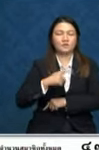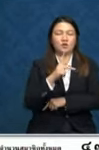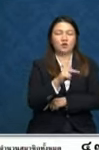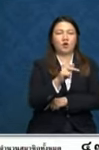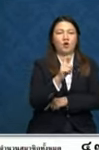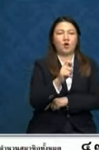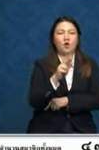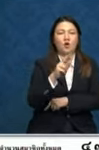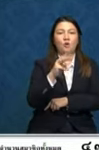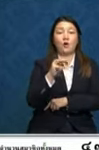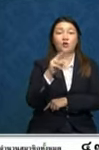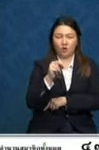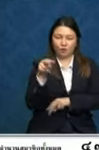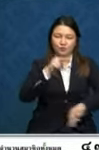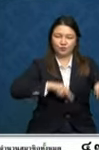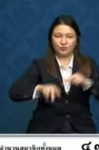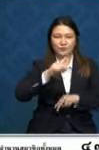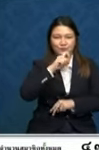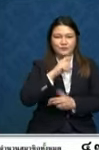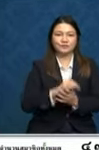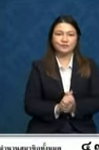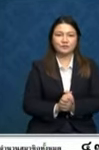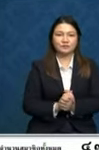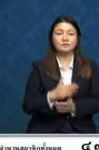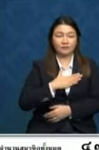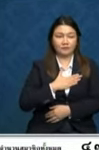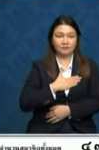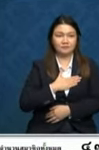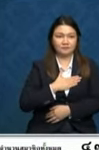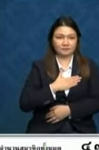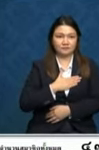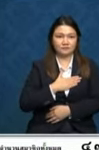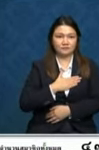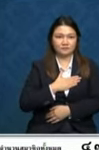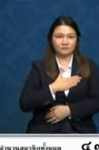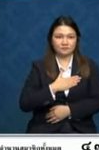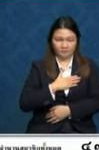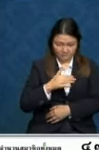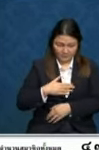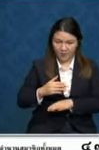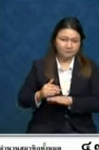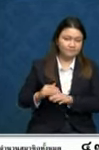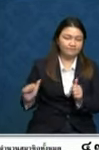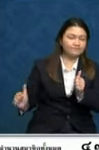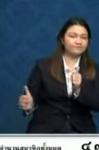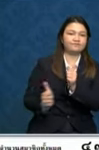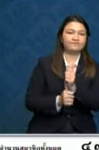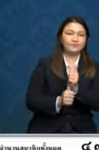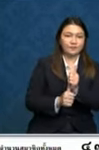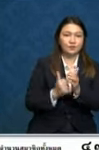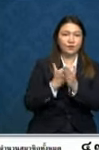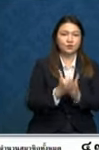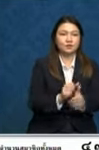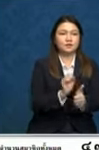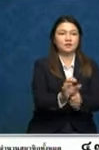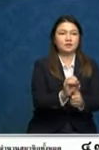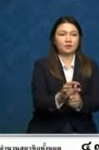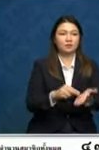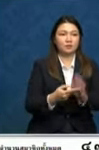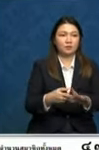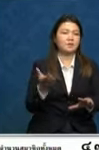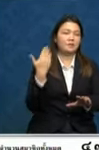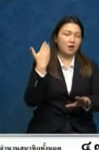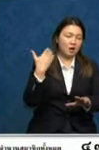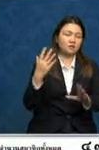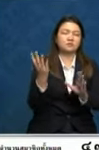ภาพครับและเนื่องจากผมได้รับโอกาสในการตั้งทำหน้าที่เป็นที่ปรึกษาในคณะอนุกรรมการฝึกอบรมสัมมนาที่เพิ่งจ